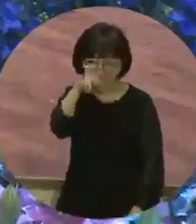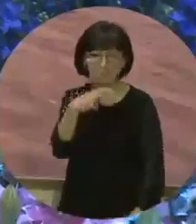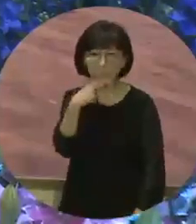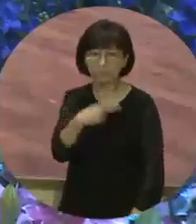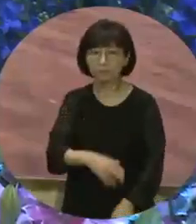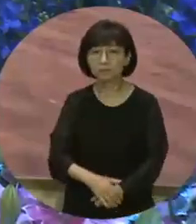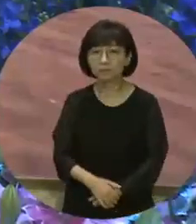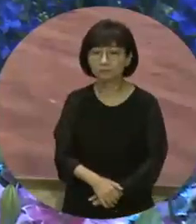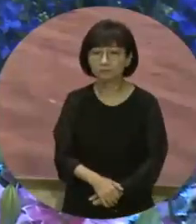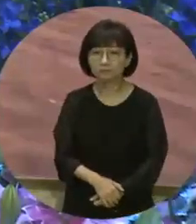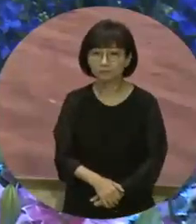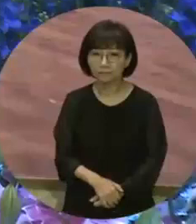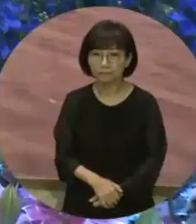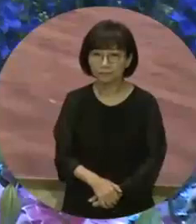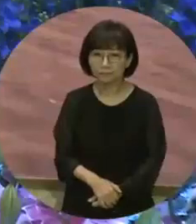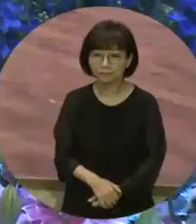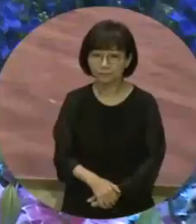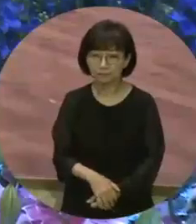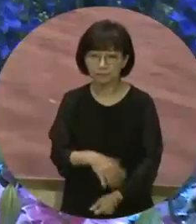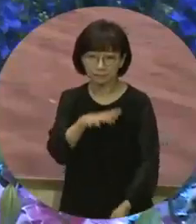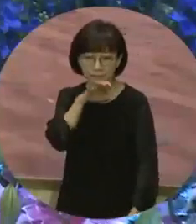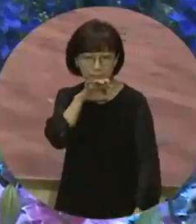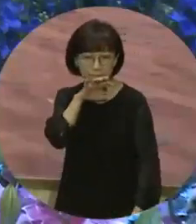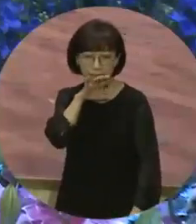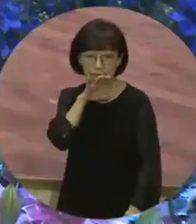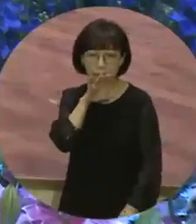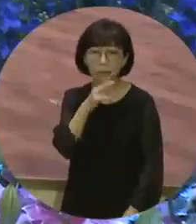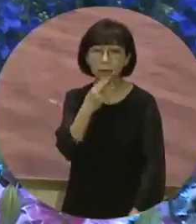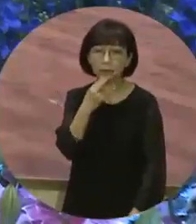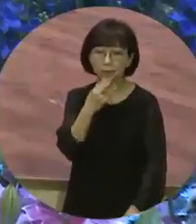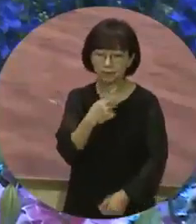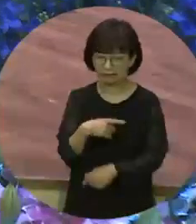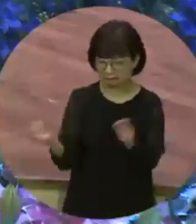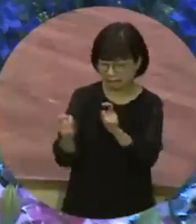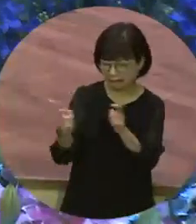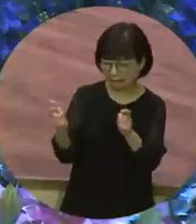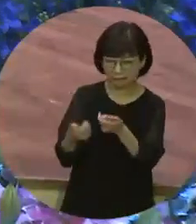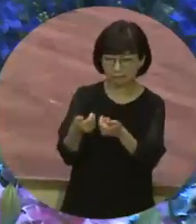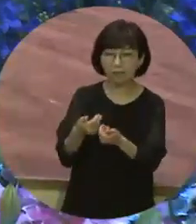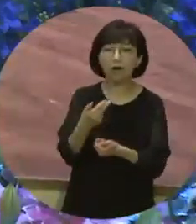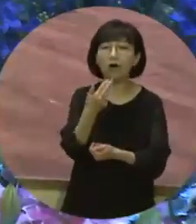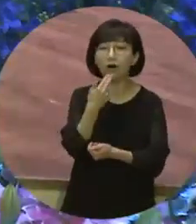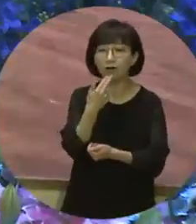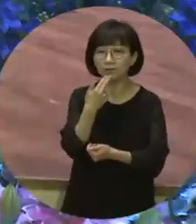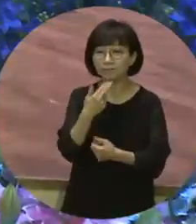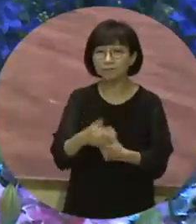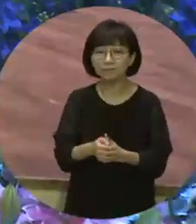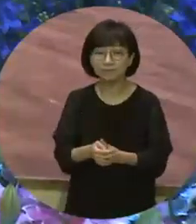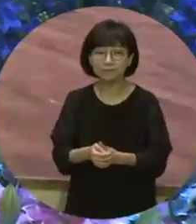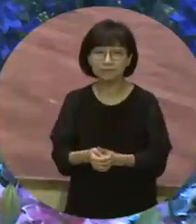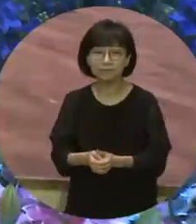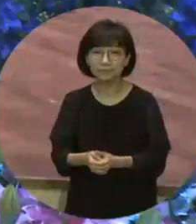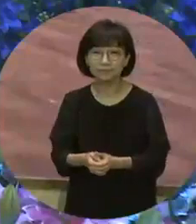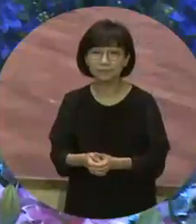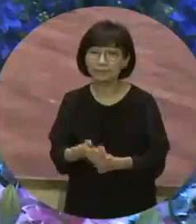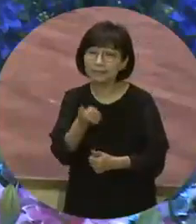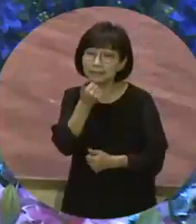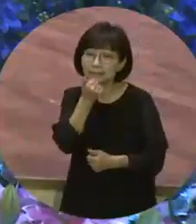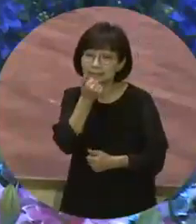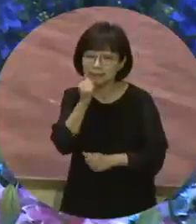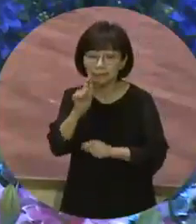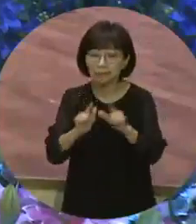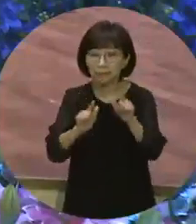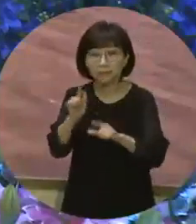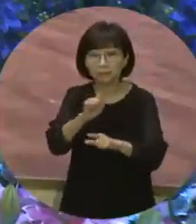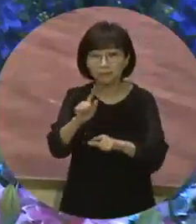않아요. 원망 불평하지 않아요. 싸우지 않아요. 이삭은요,